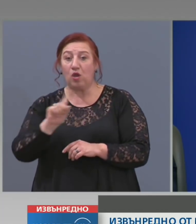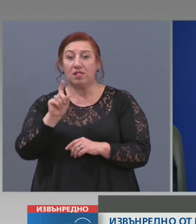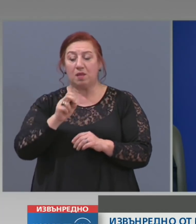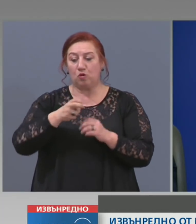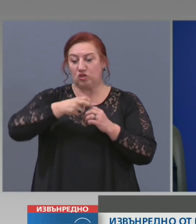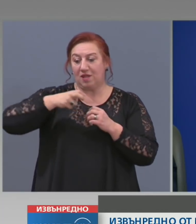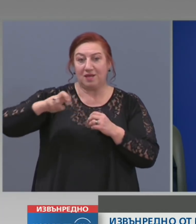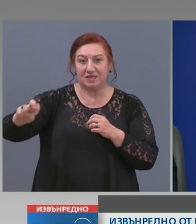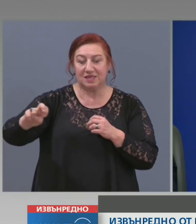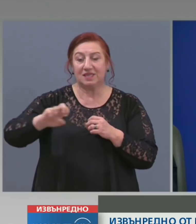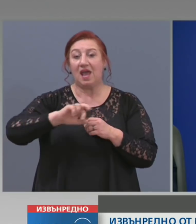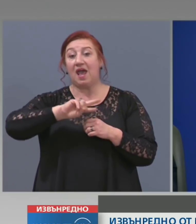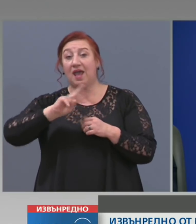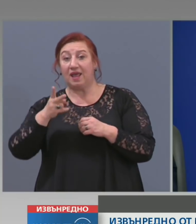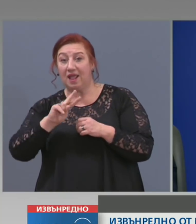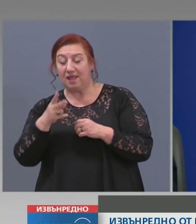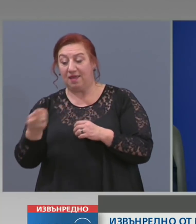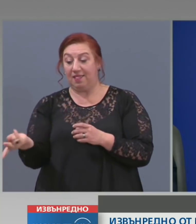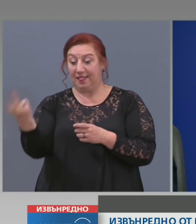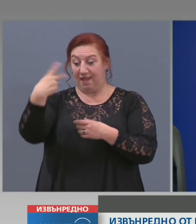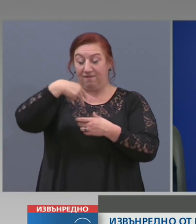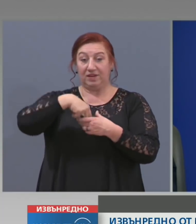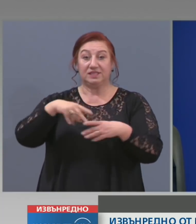в град Банско, освен